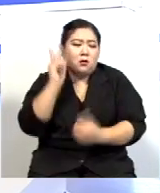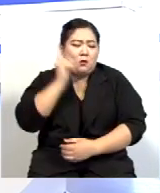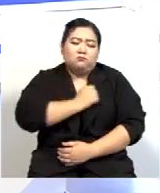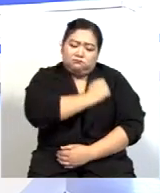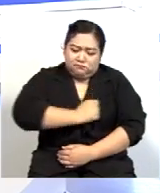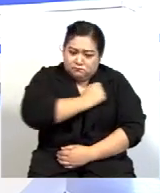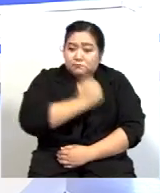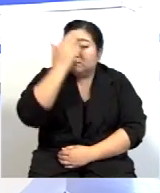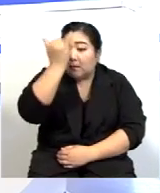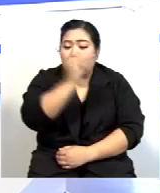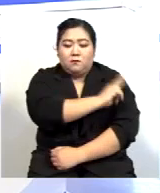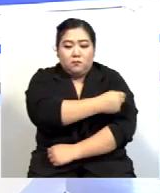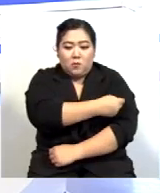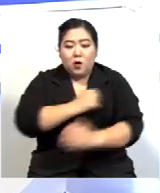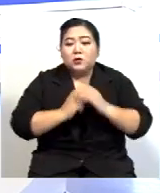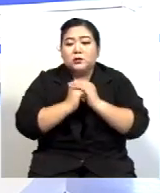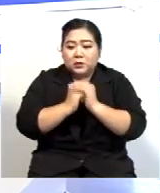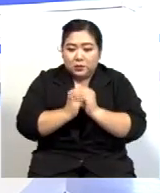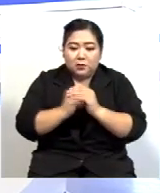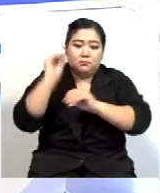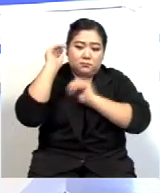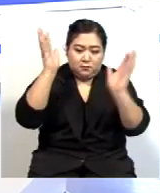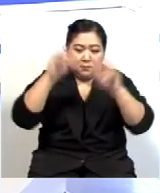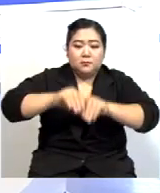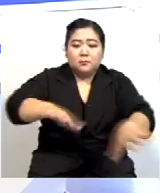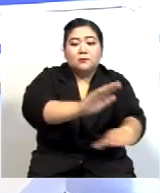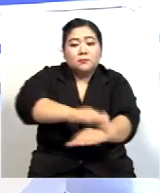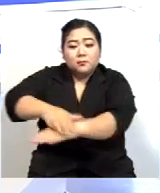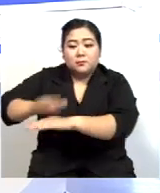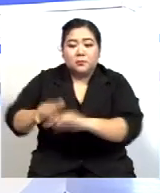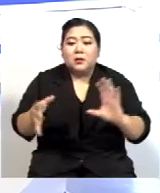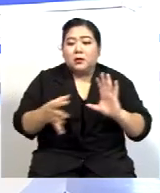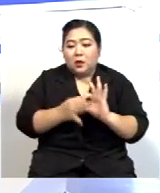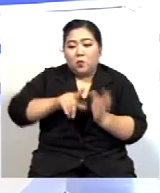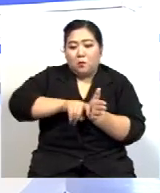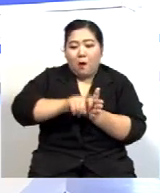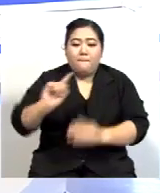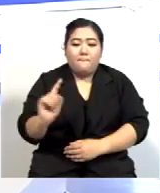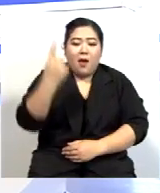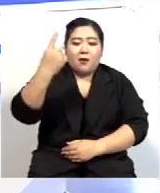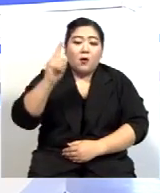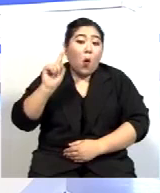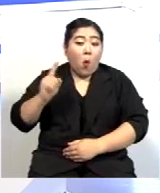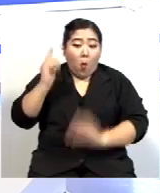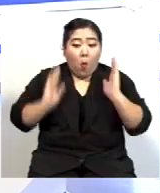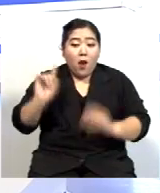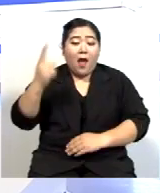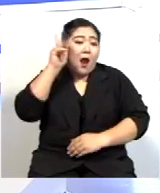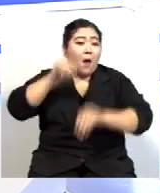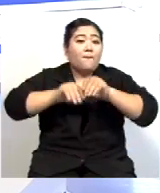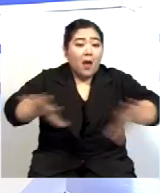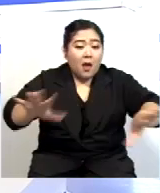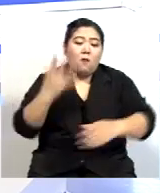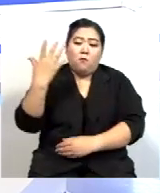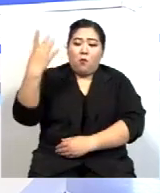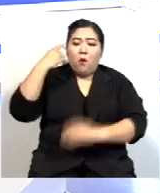เป็นผู้ที่ออกมาเตือนเรื่องของการแพร่ระบาดของไวรัสโคโรนาสายพันธุ์ใหม่คนแรกค่ะแต่ว่าท่านได้เสียชีวิตลงแล้วเมื่อช่วงคืนที่ผ่